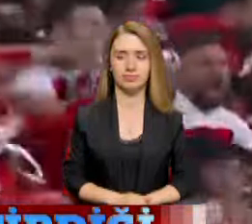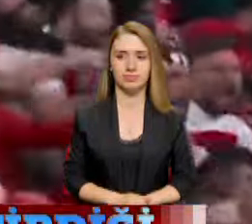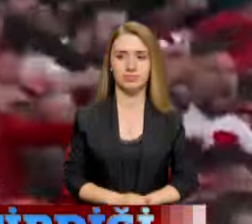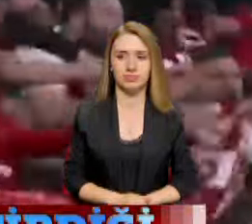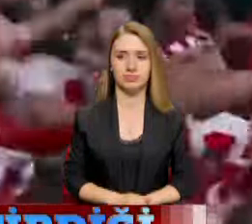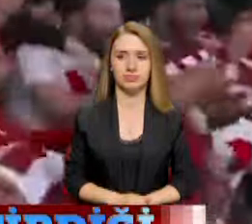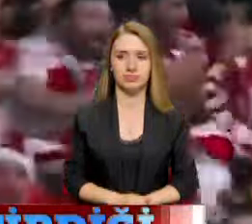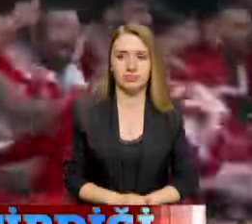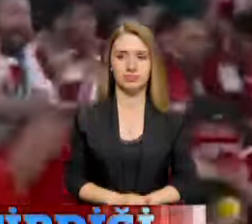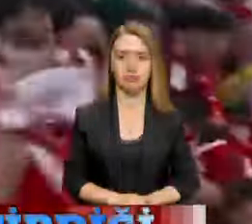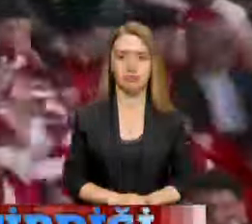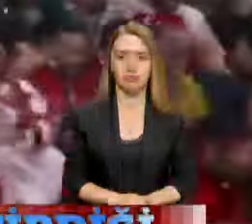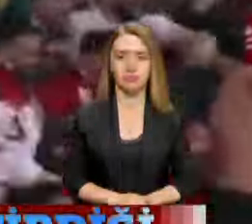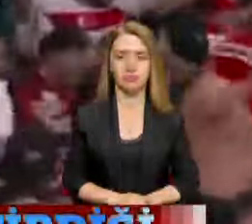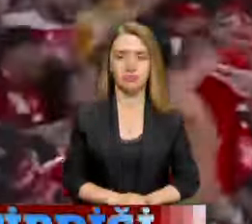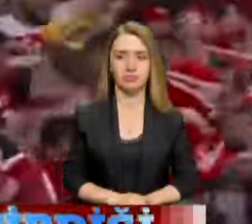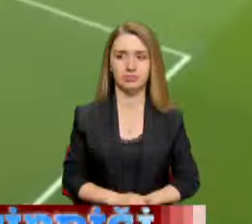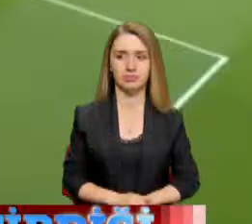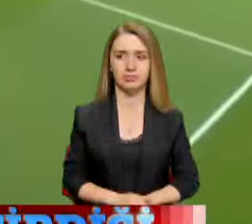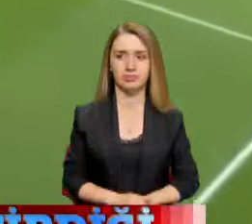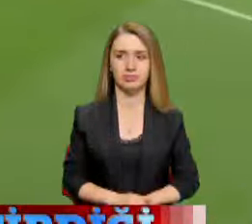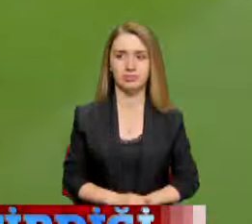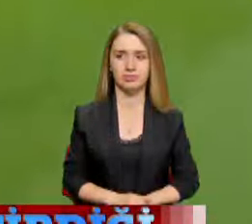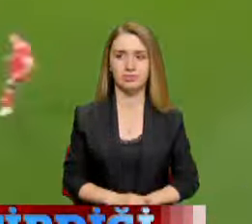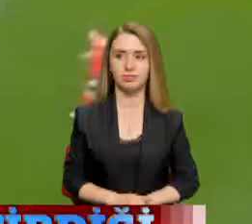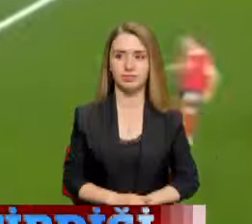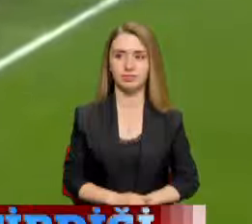Yine Merih! Yine Merih! Yine